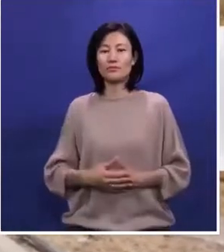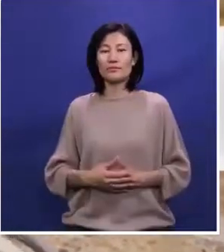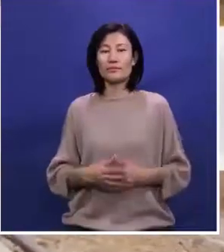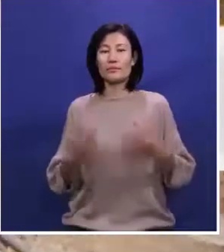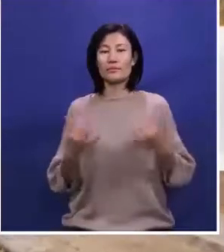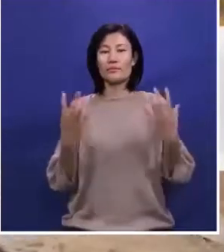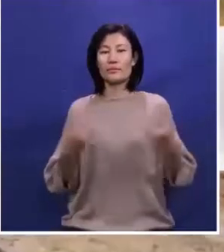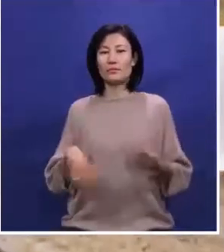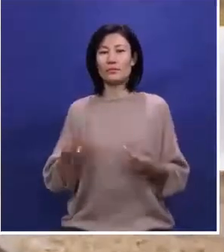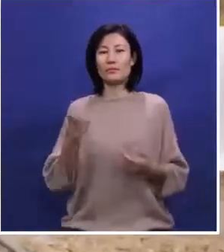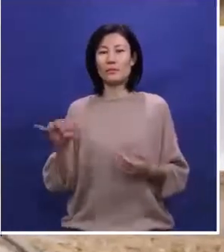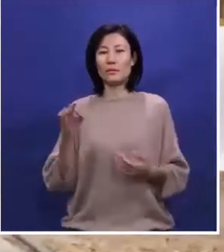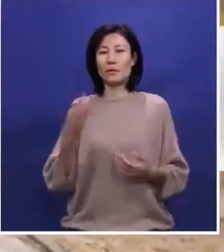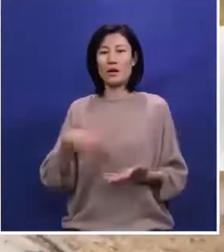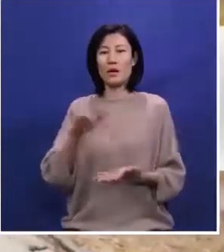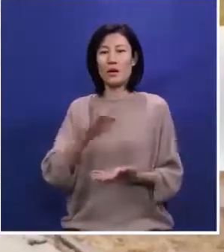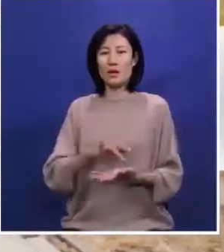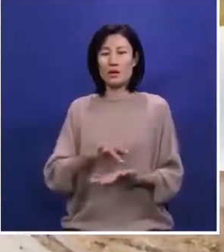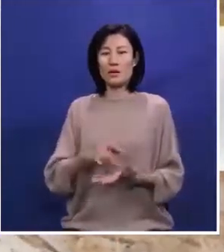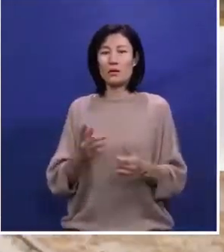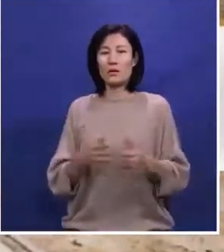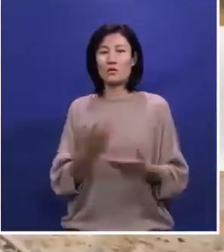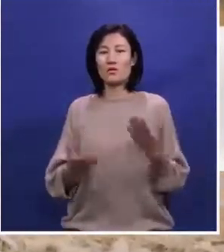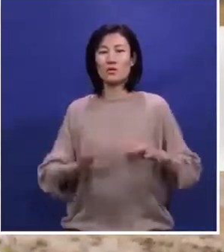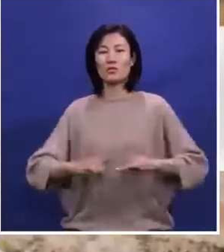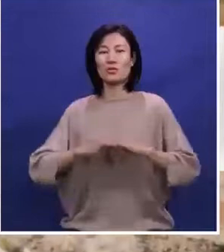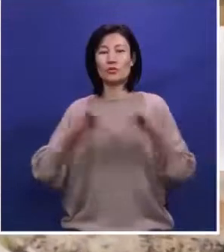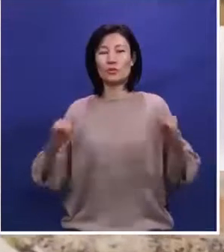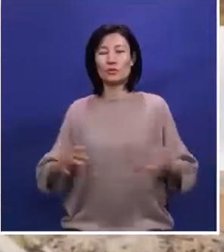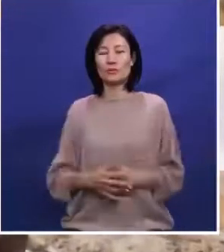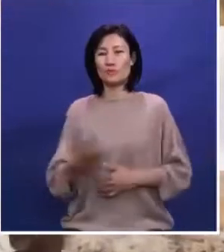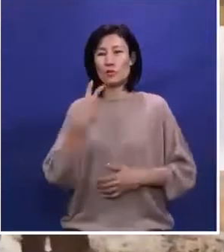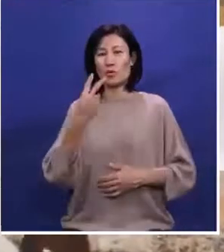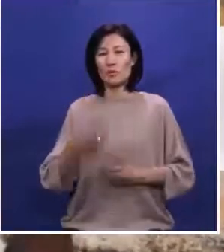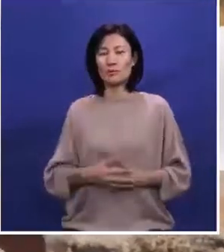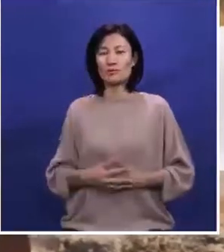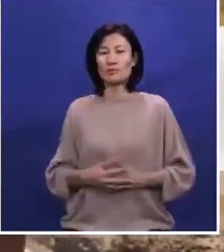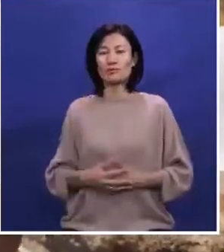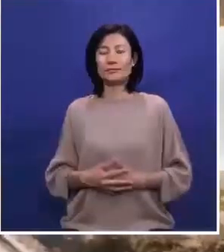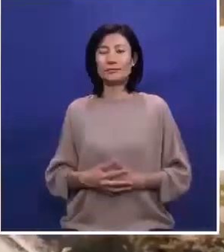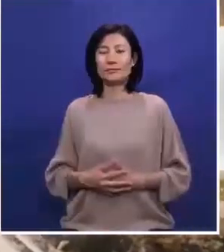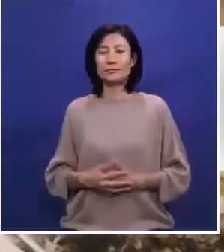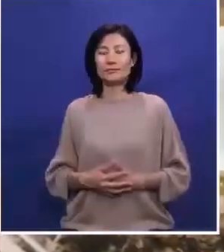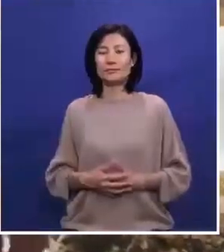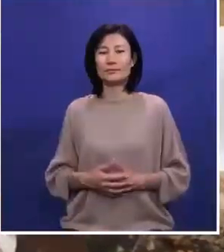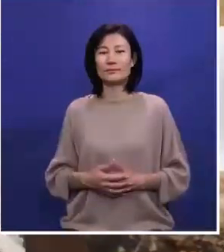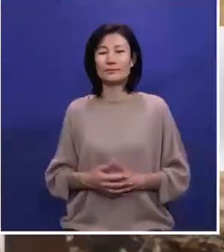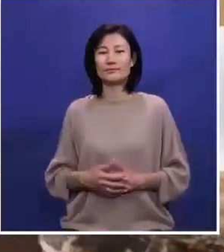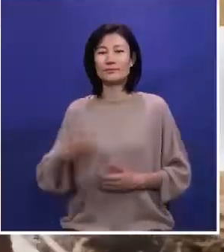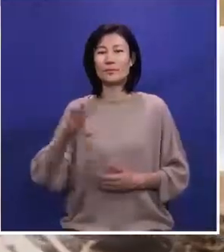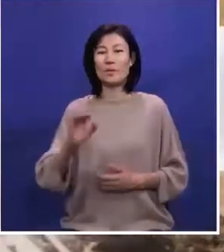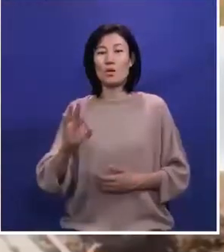Ал енді қала, Баладж қаласының өзі көлемі өте үлкен. Көріп отқандарыңызда мына жерде мінекей төбе орналасқан.